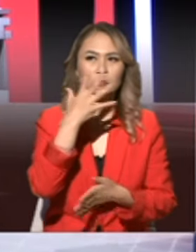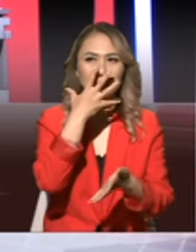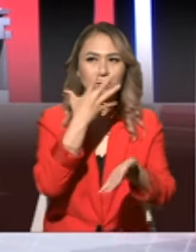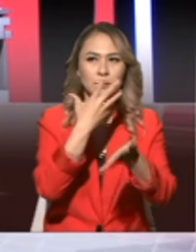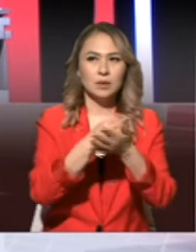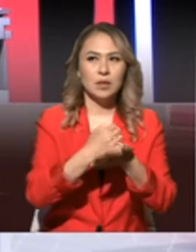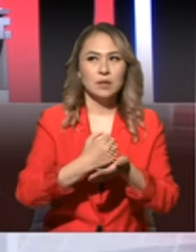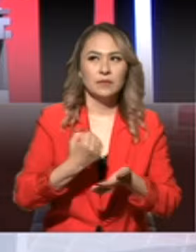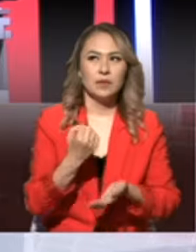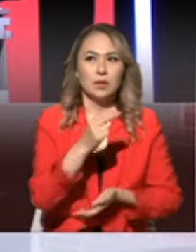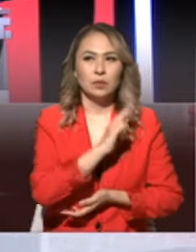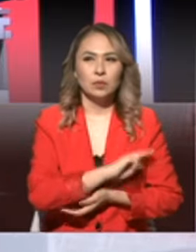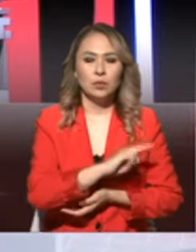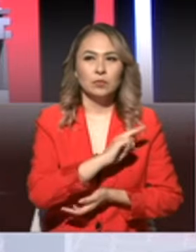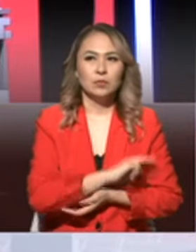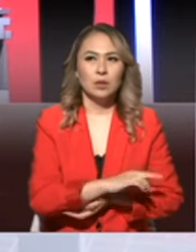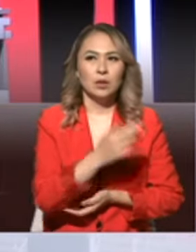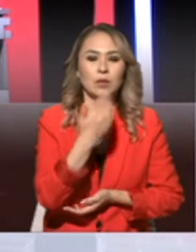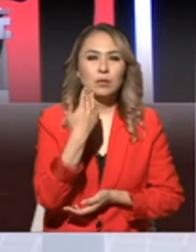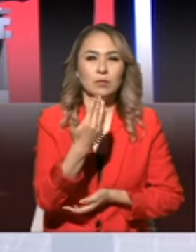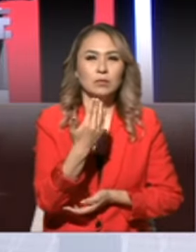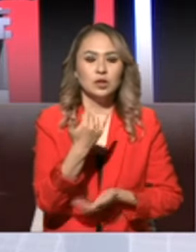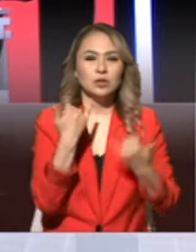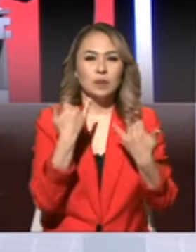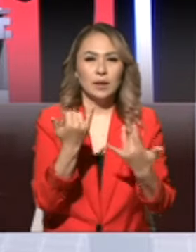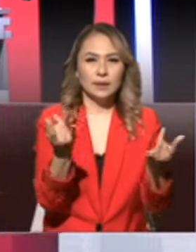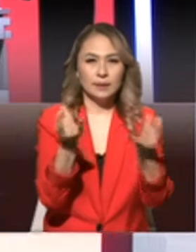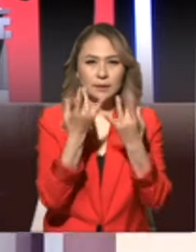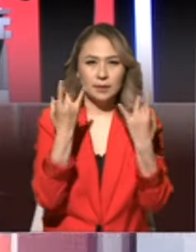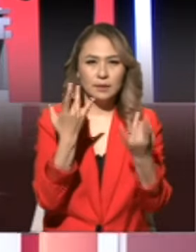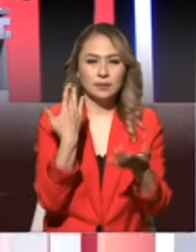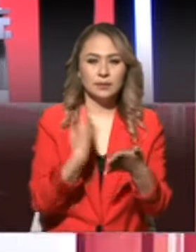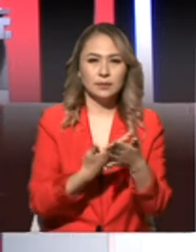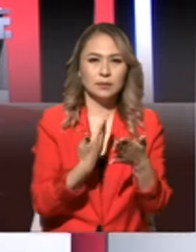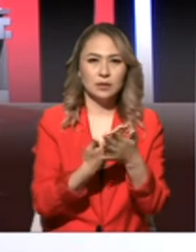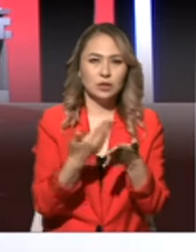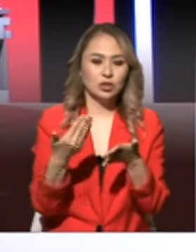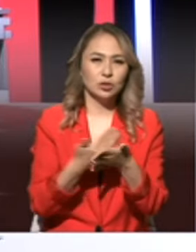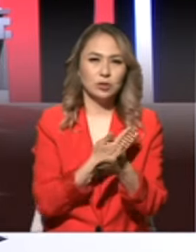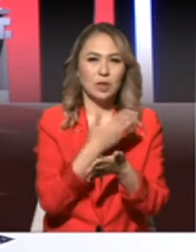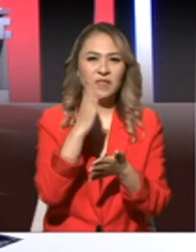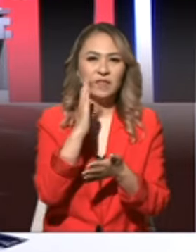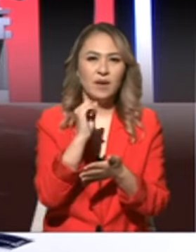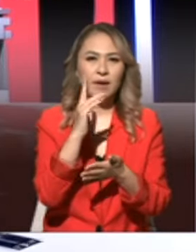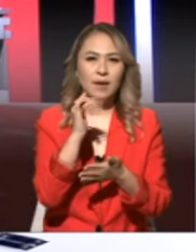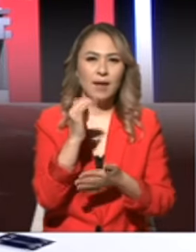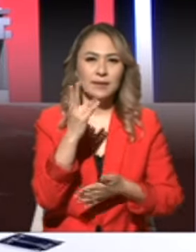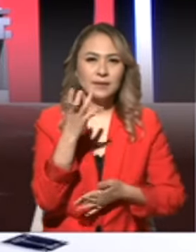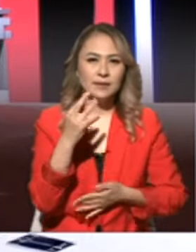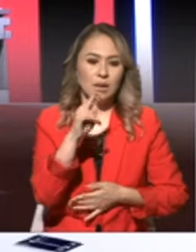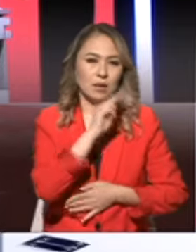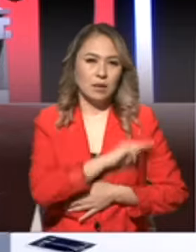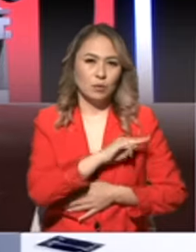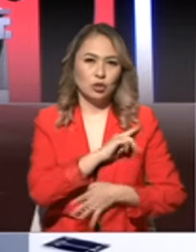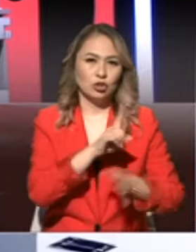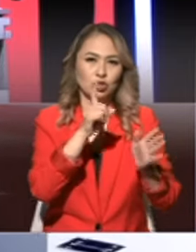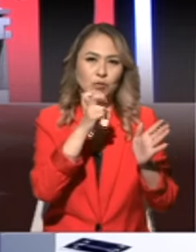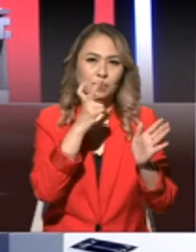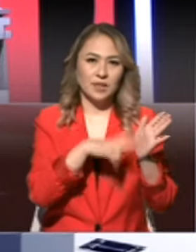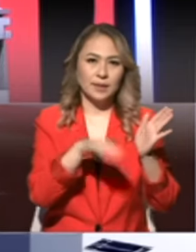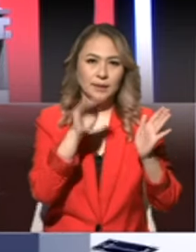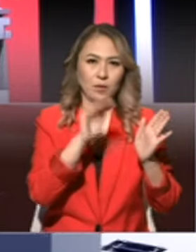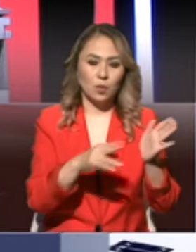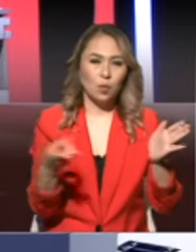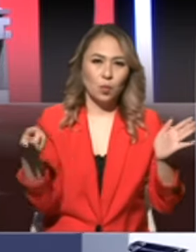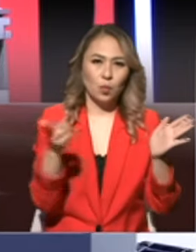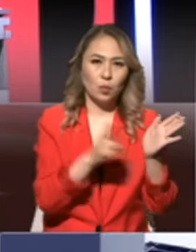Өзіміздің әріптесіміз, досымыз. Бурахан, қазір айтыңызшы, мынау жаңа мына вакансия мәселесін айтып жатырмыз. 170 мың адам көшіп кетті, 50 мың